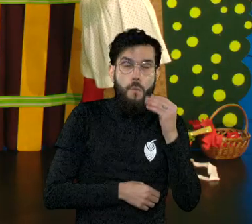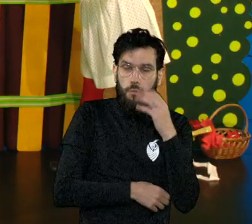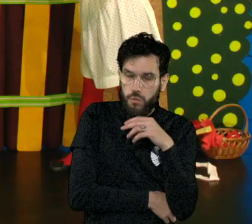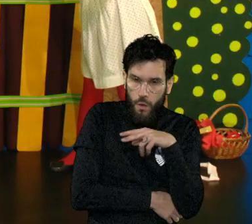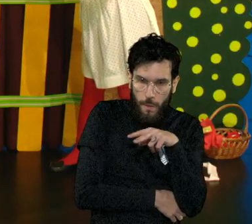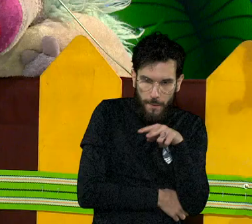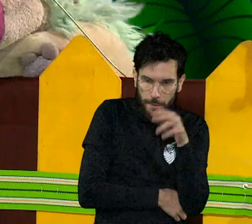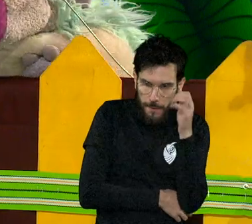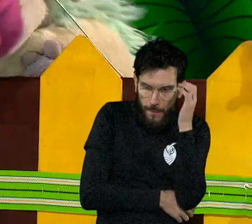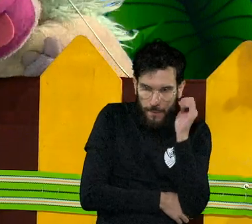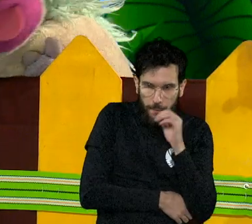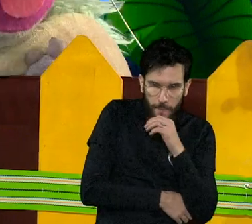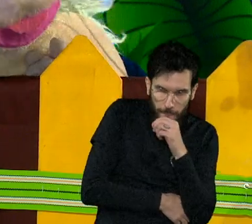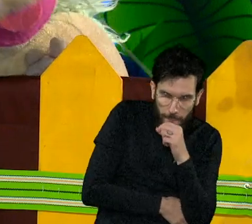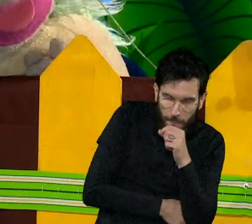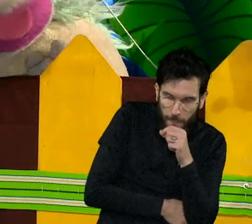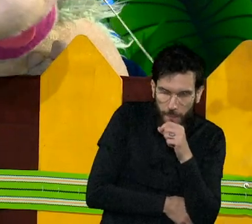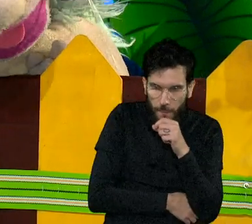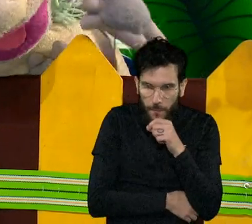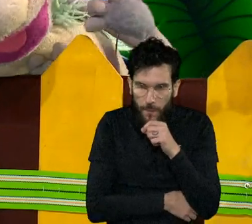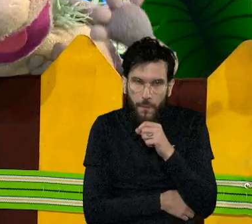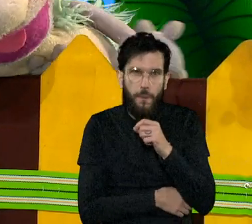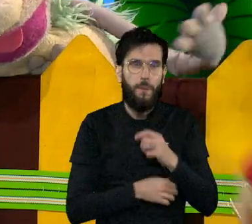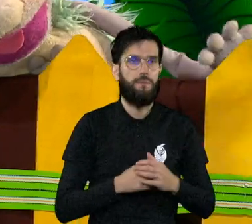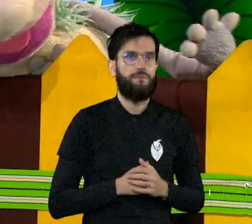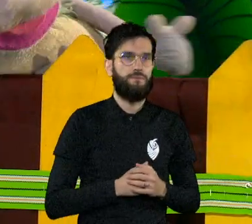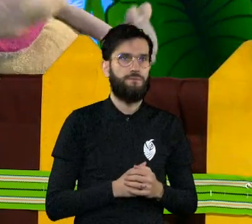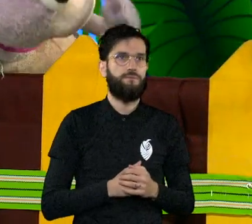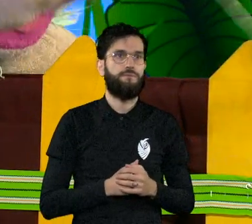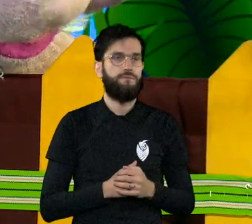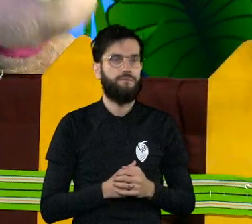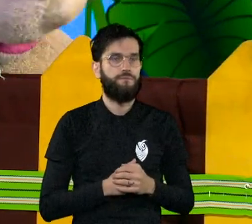načúva, čo v džungli sa ozýva.